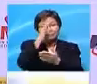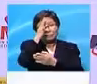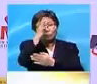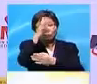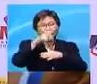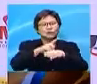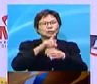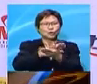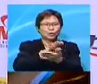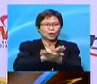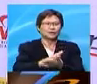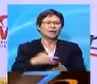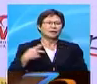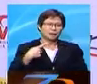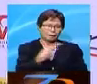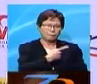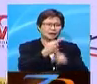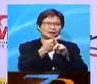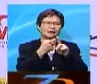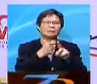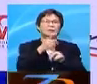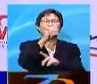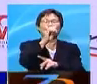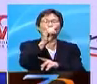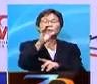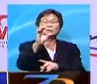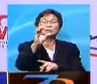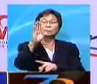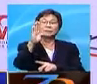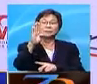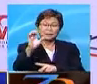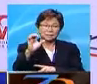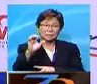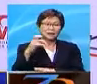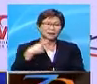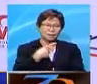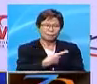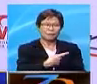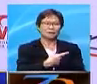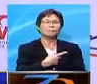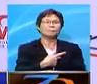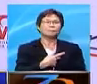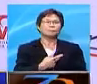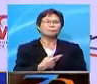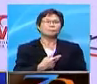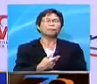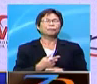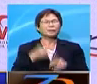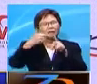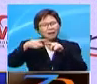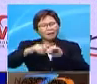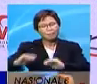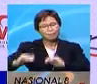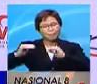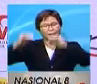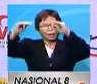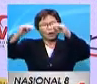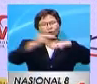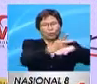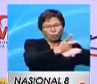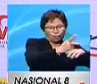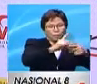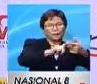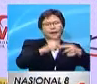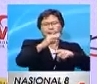OCBC kita siasar kita merangkumi pelbagai peringkat peringkat korporat peringkat